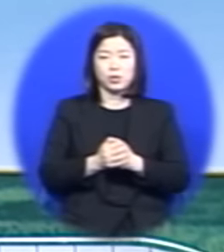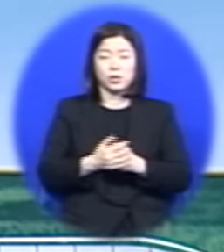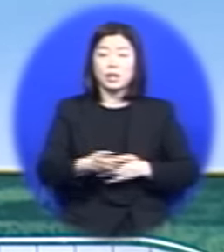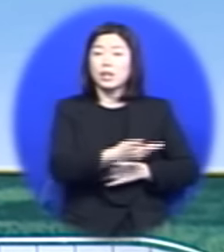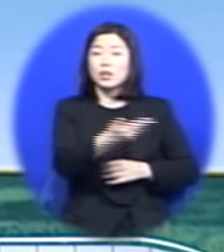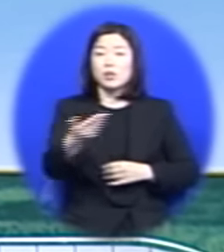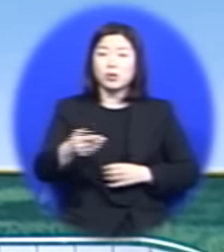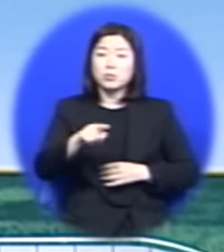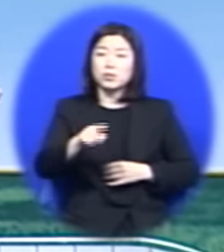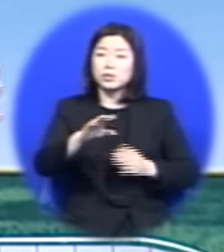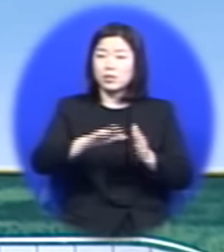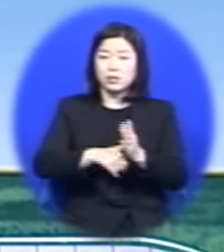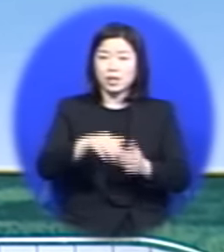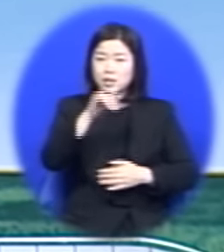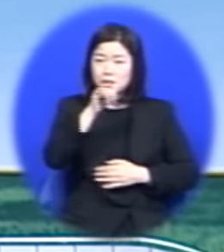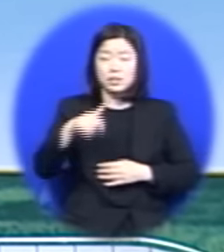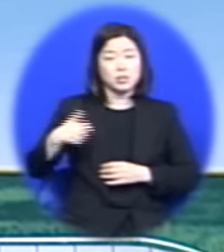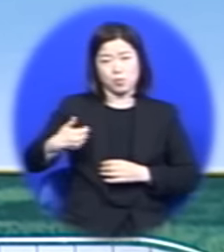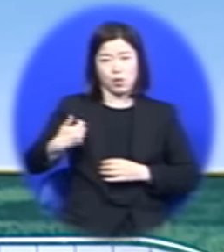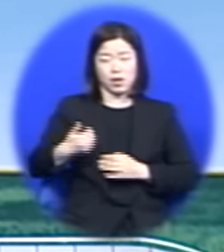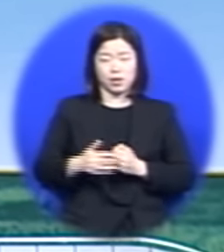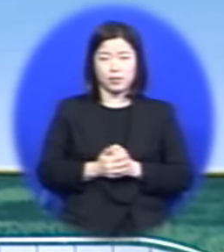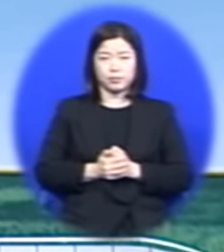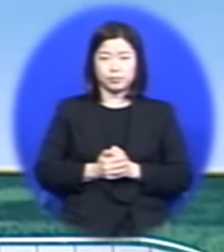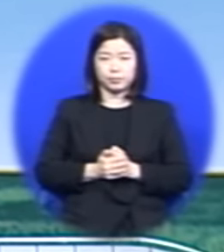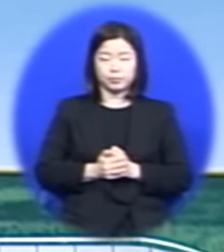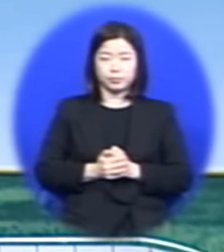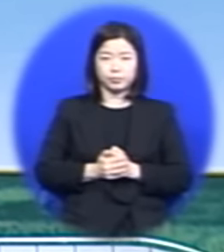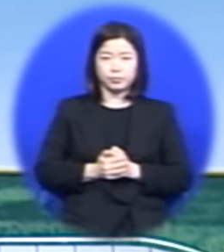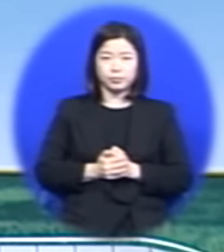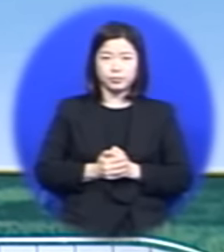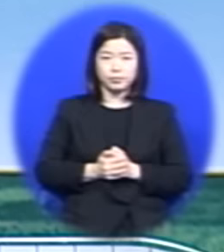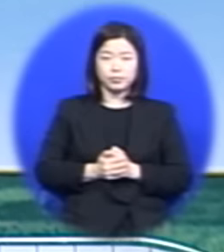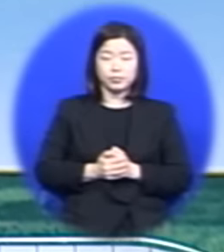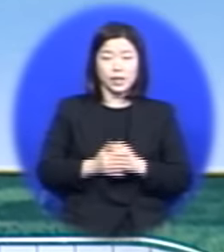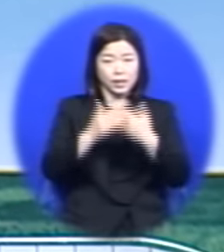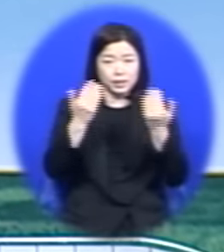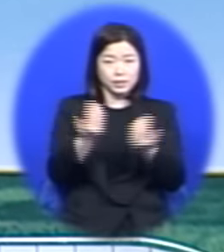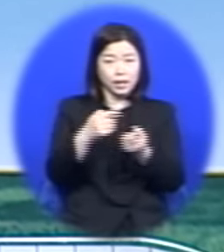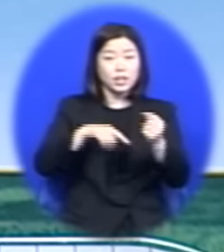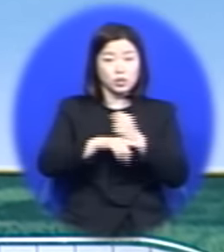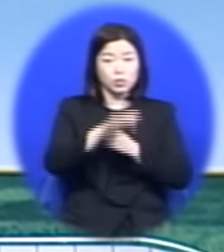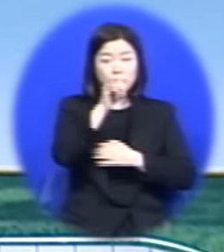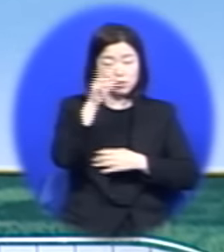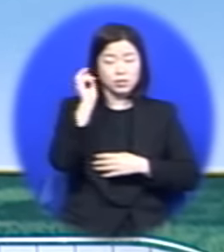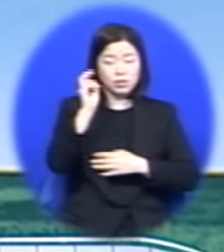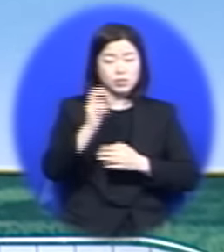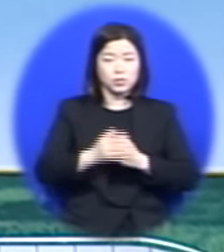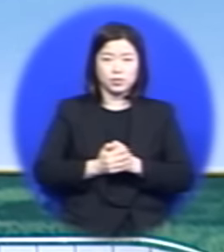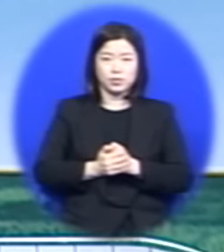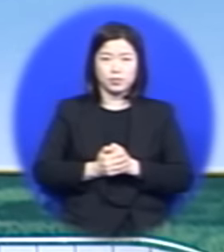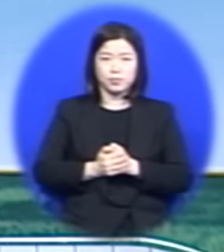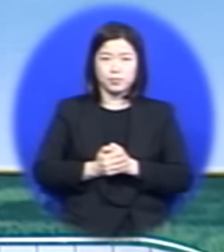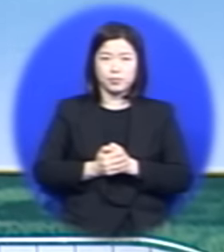여러분도 그런 때가 있으셨을지 모르겠어요. 다 이유가 있었을 거예요.